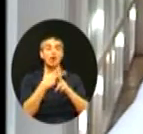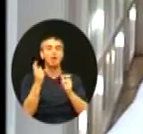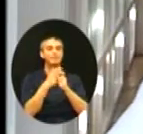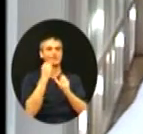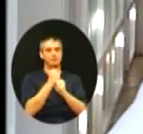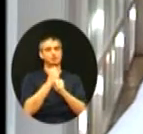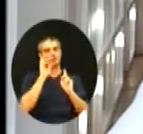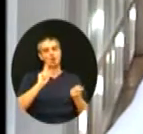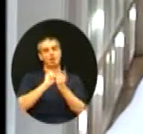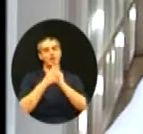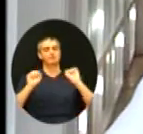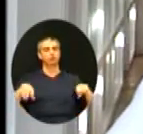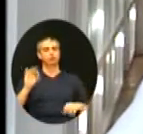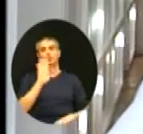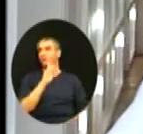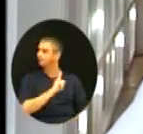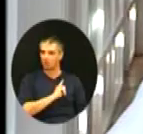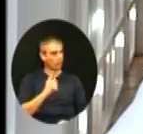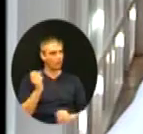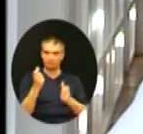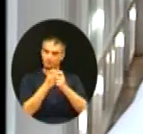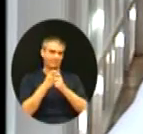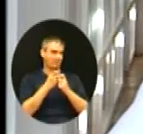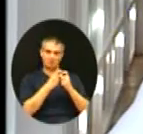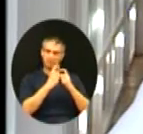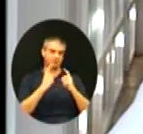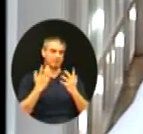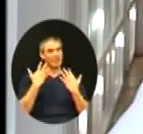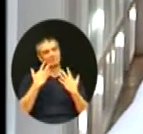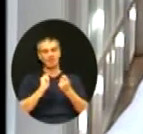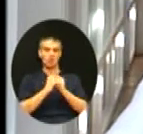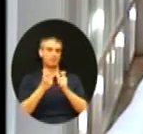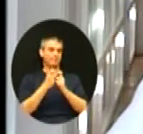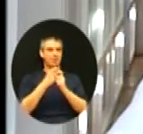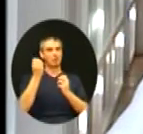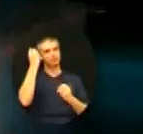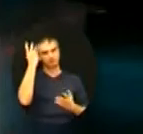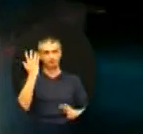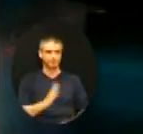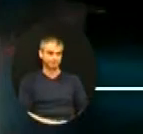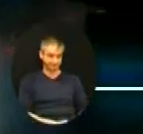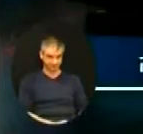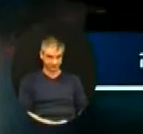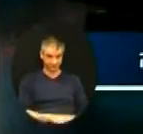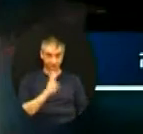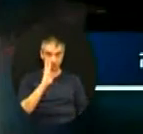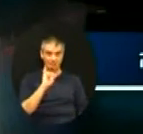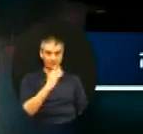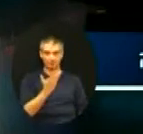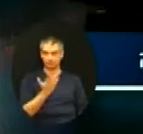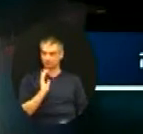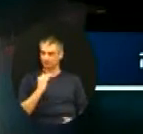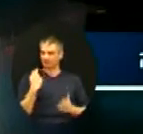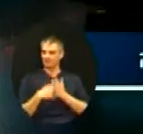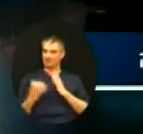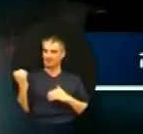מפלגת העבודה תחליף את שלטון נתניהו. זה לא יבוא ממפלגות אווירה ולא ממפלגות פלסטיות. שלי יחימוביץ', איזה